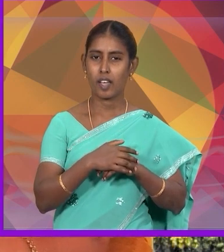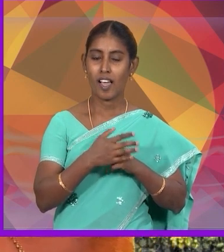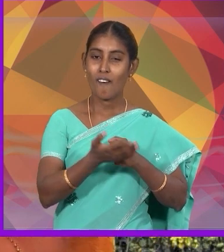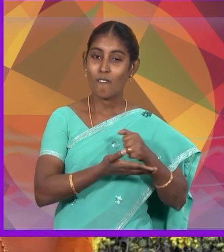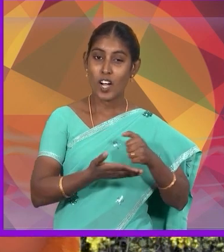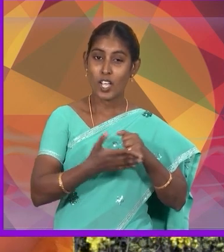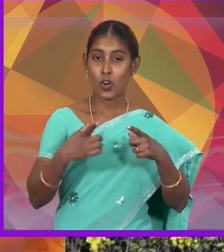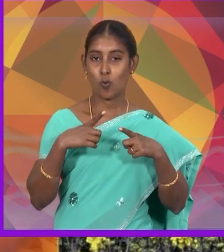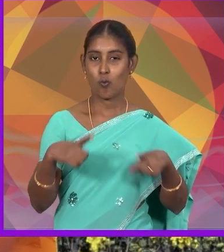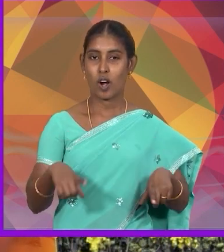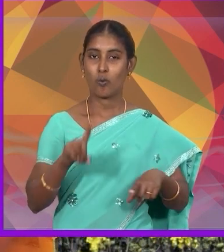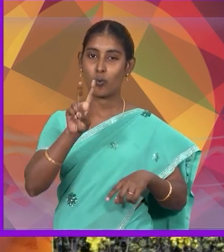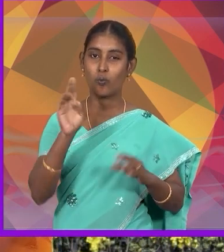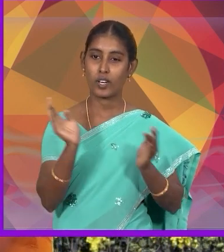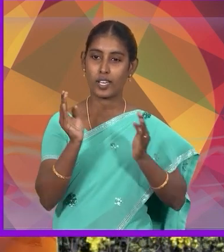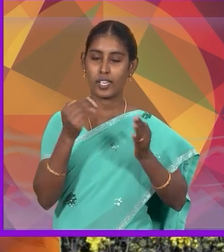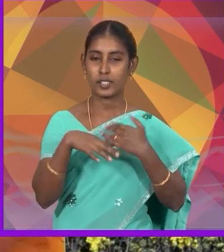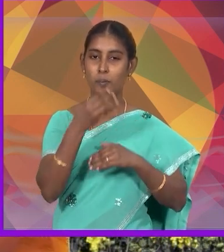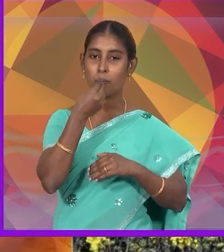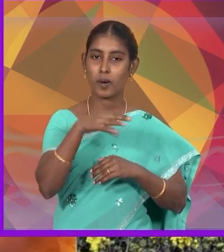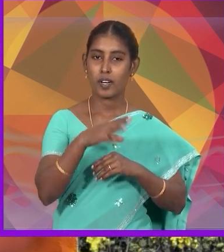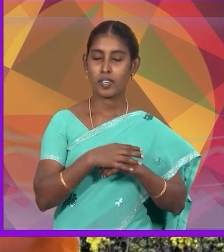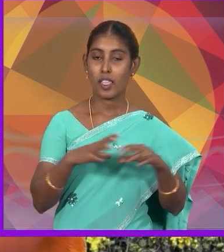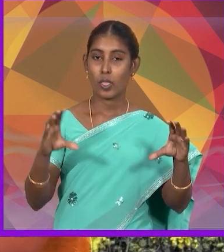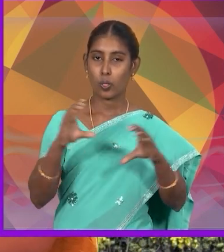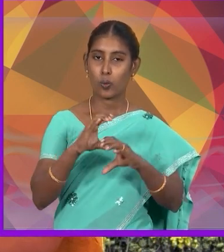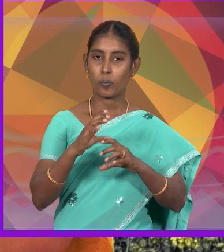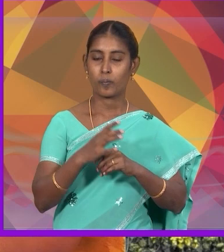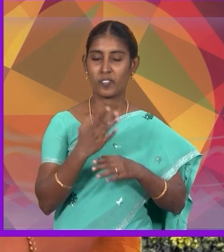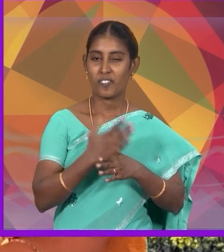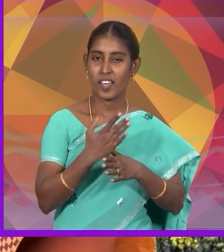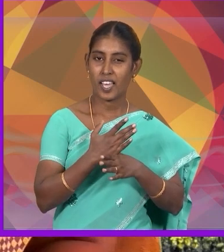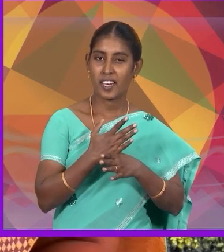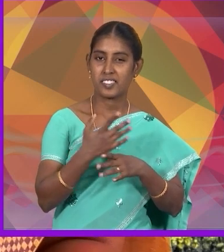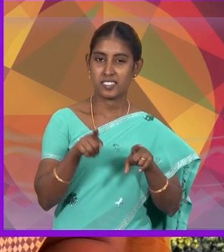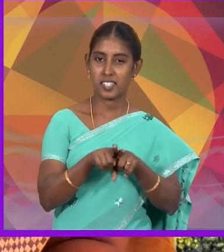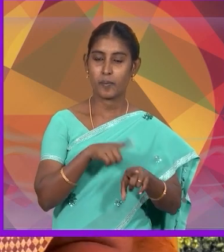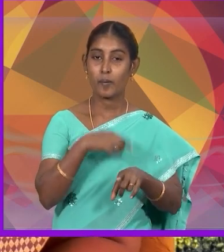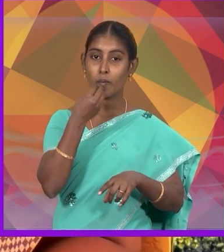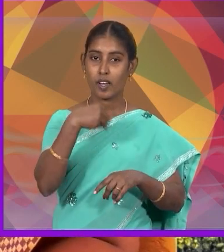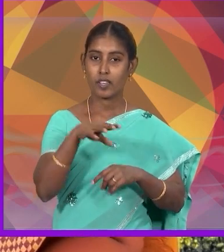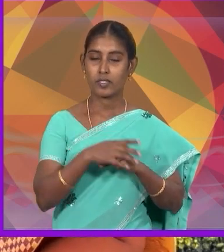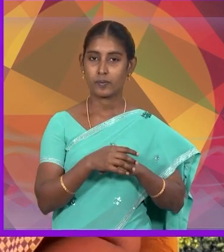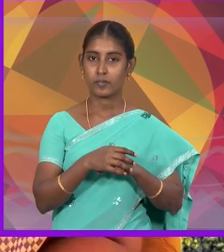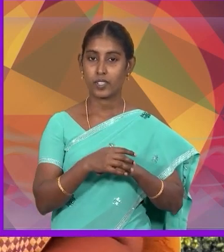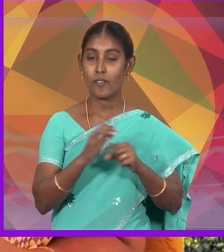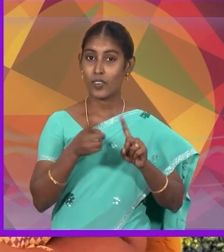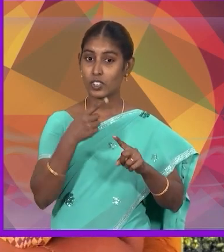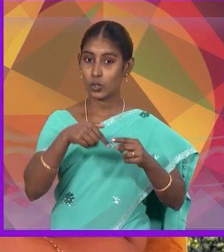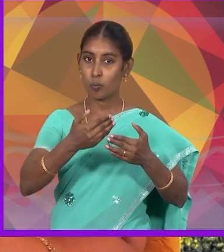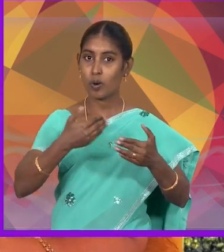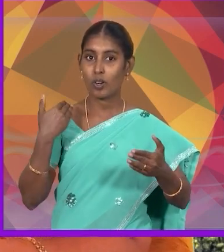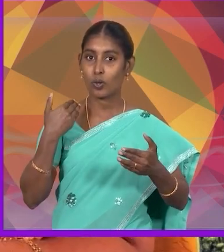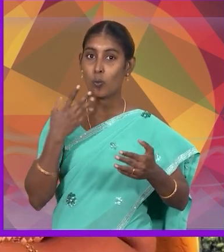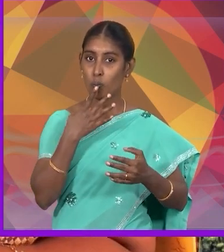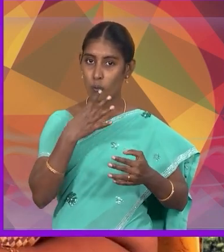மாலும் அப்படிங்கிறது ஒரு நாட்டுப்புற பாடல் தான், உணவு தொழில் செய்யற போது பாடக்கூடிய பாடல். இதுக்கு முன்னாடி நான் ஒரு உண்மை நிகழ்வை